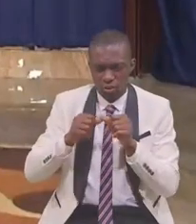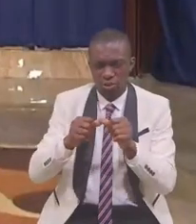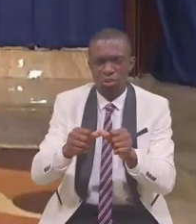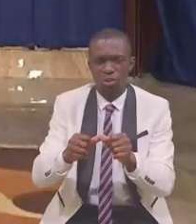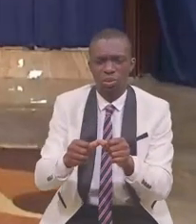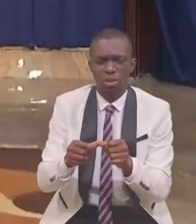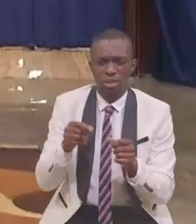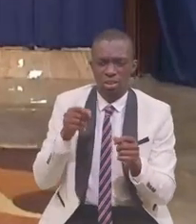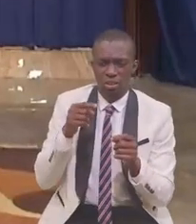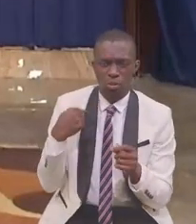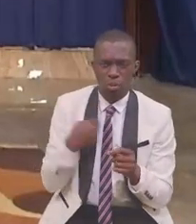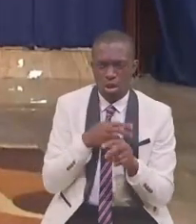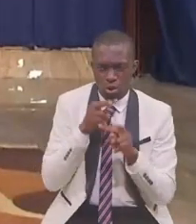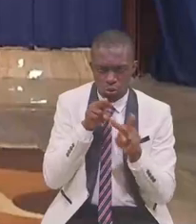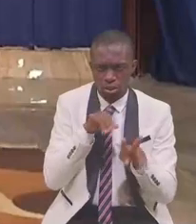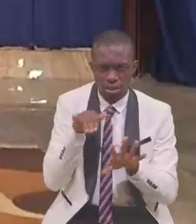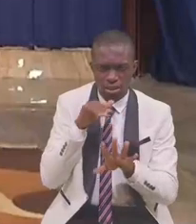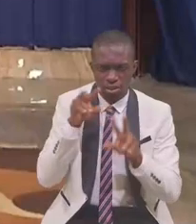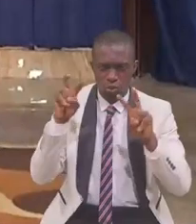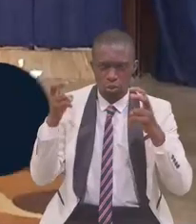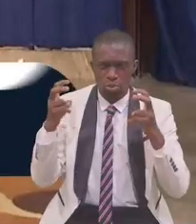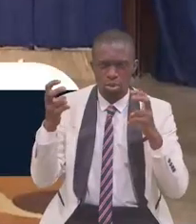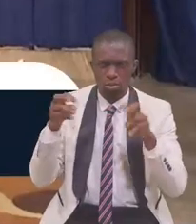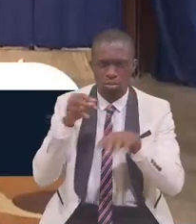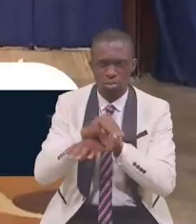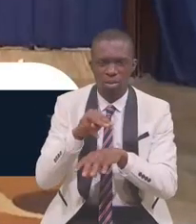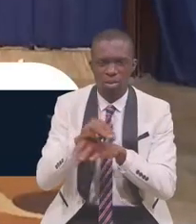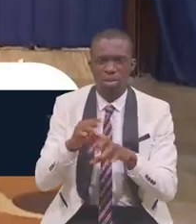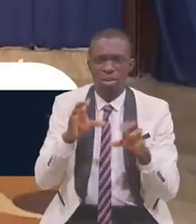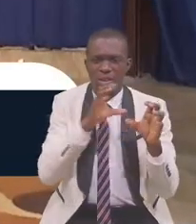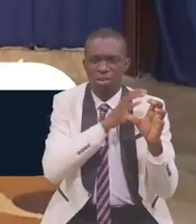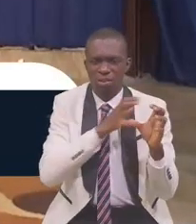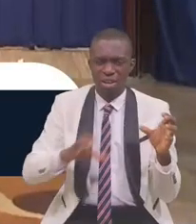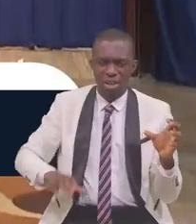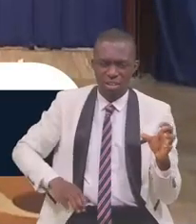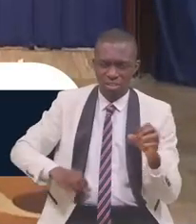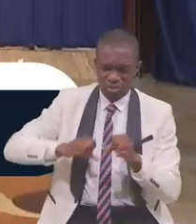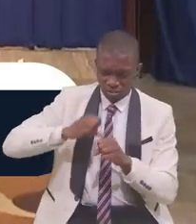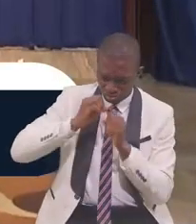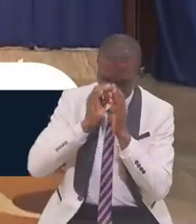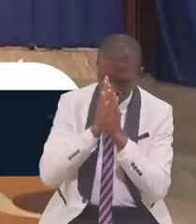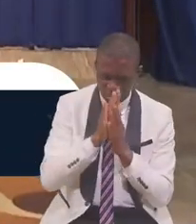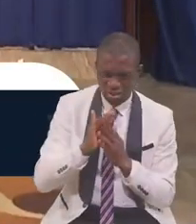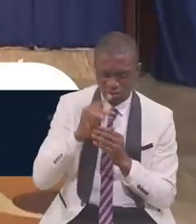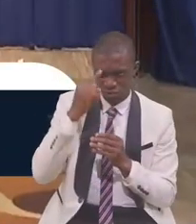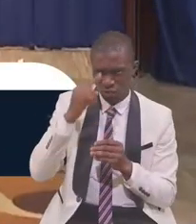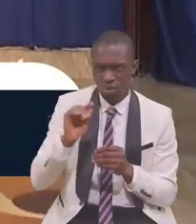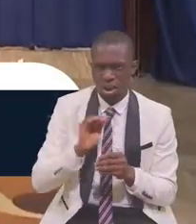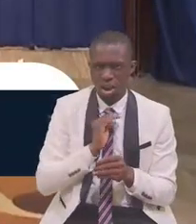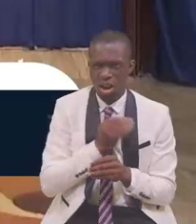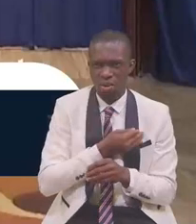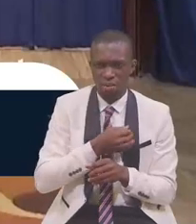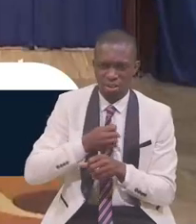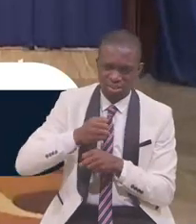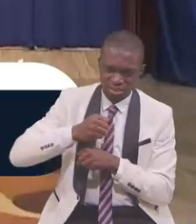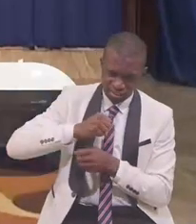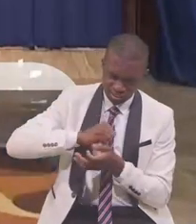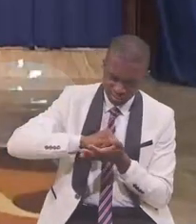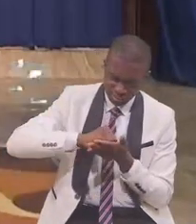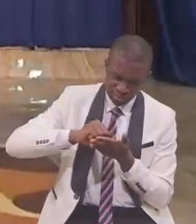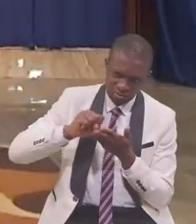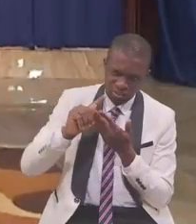ceci et le message est intitulé « La supplication de Christ pour notre